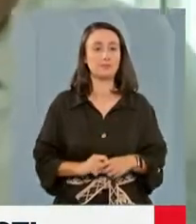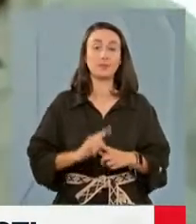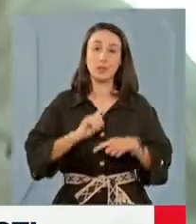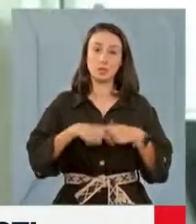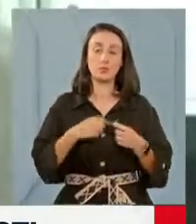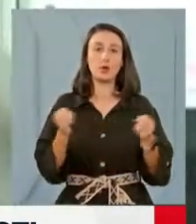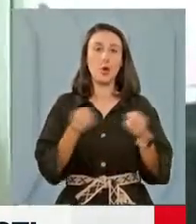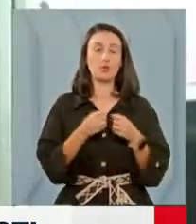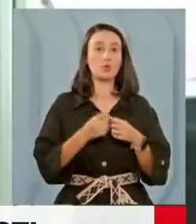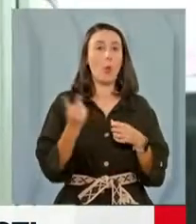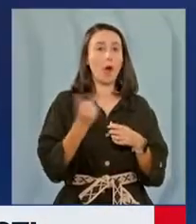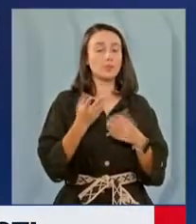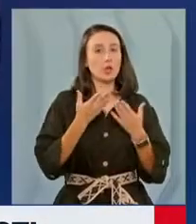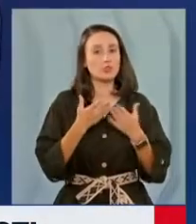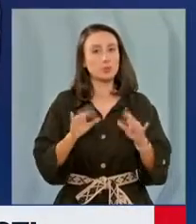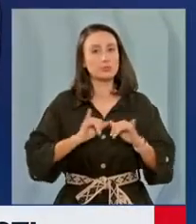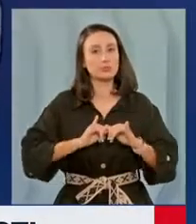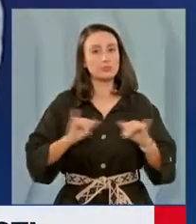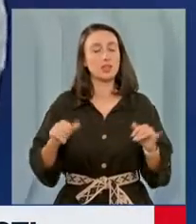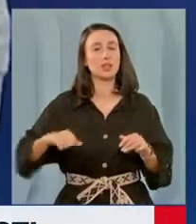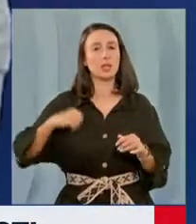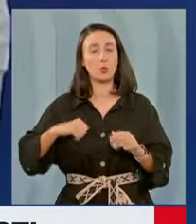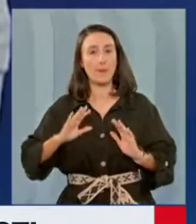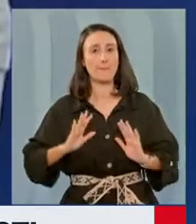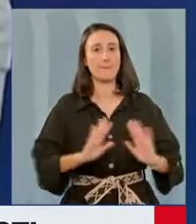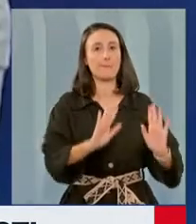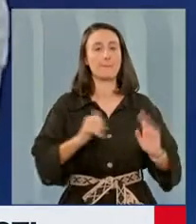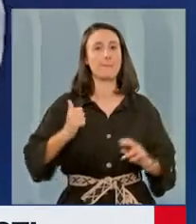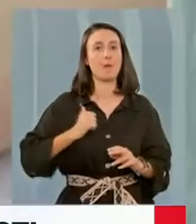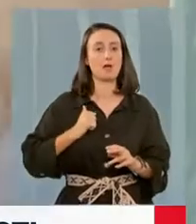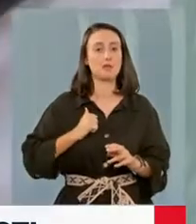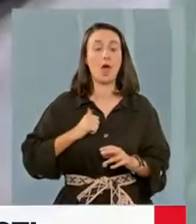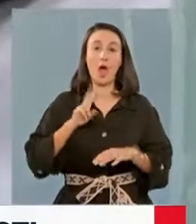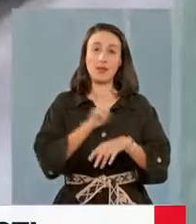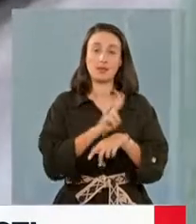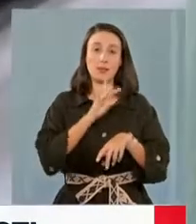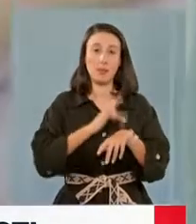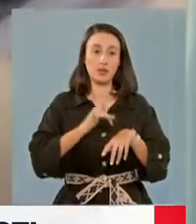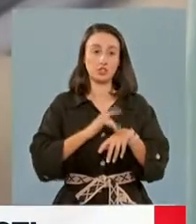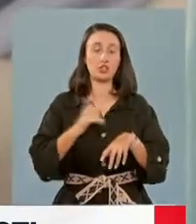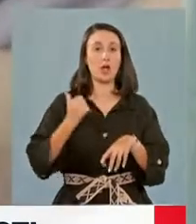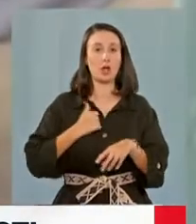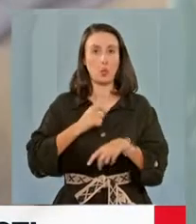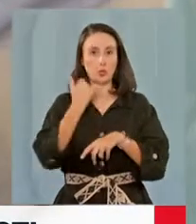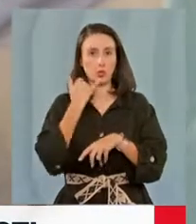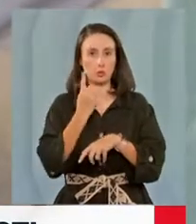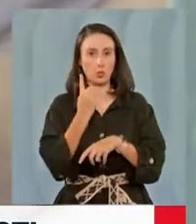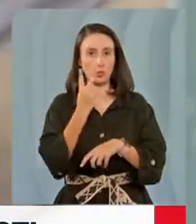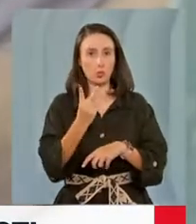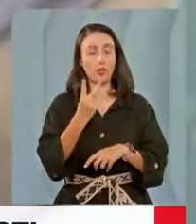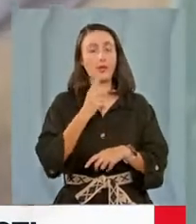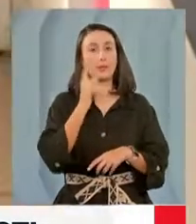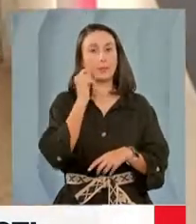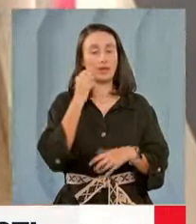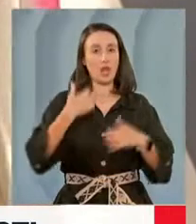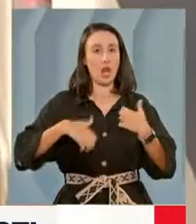Ulterior, conflictul dintre cei doi a degenerat, tânărul îmbrâncindu-l pe agentul de pază. Asistentele și medicii de gardă au sunat imediat la 112.